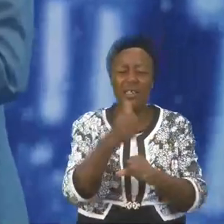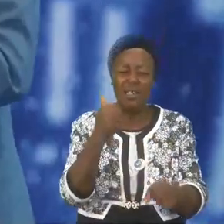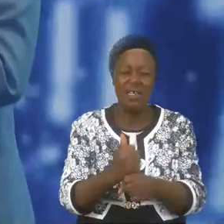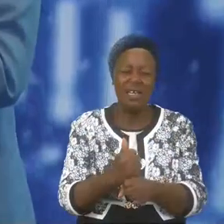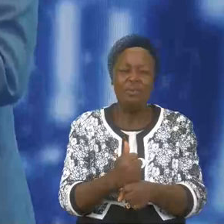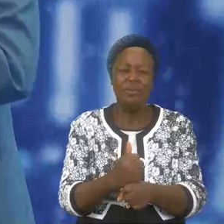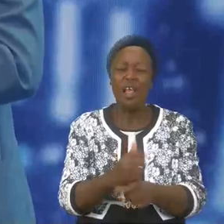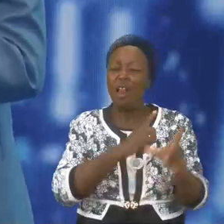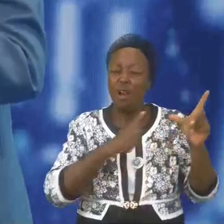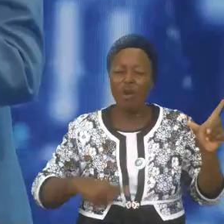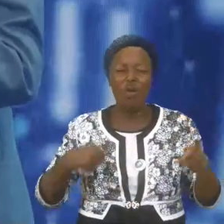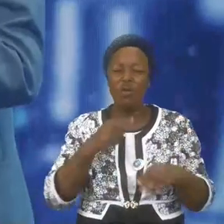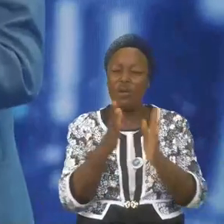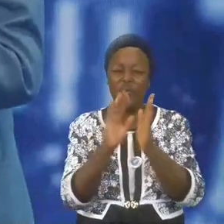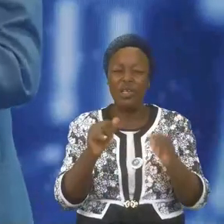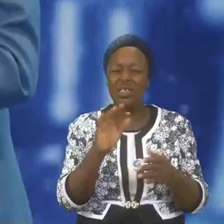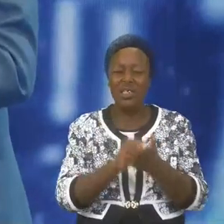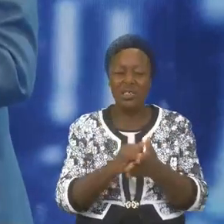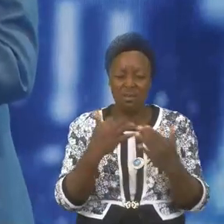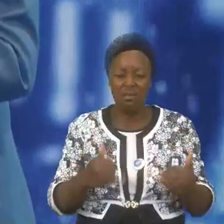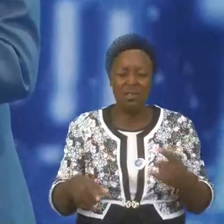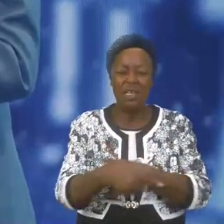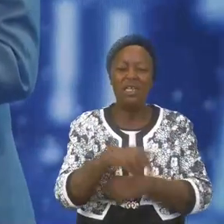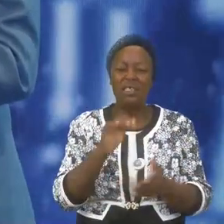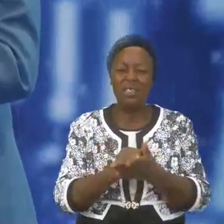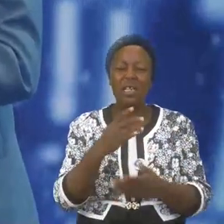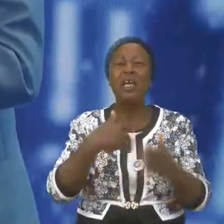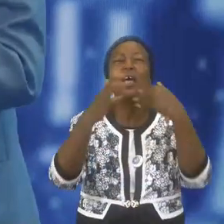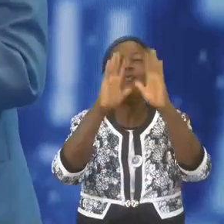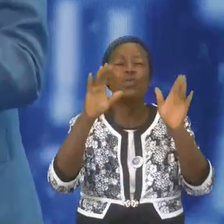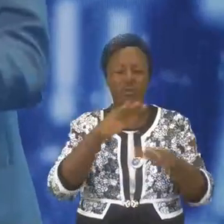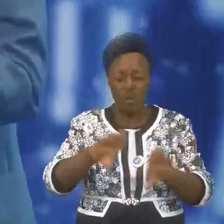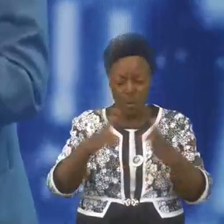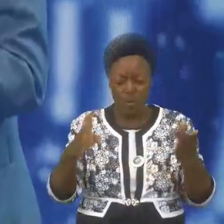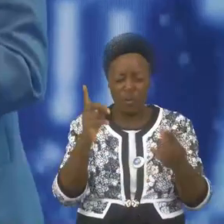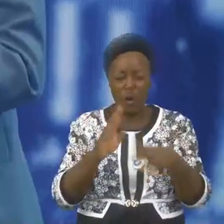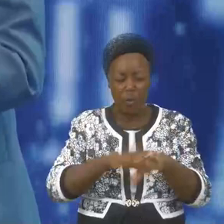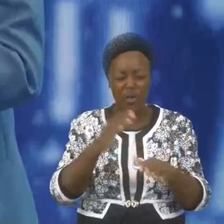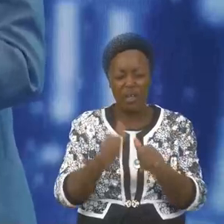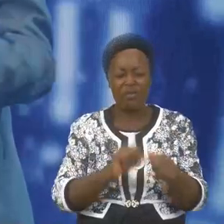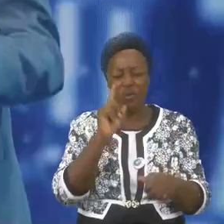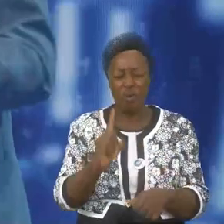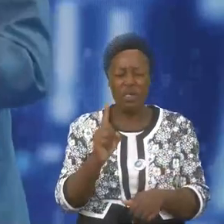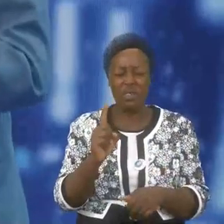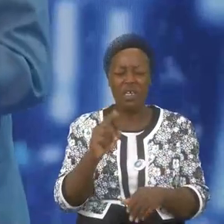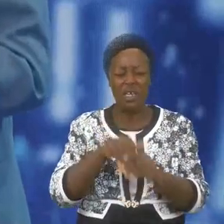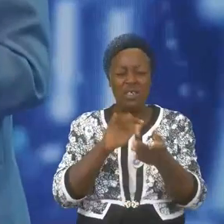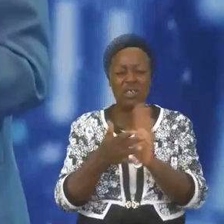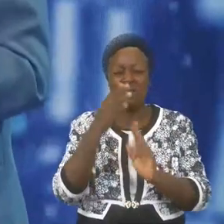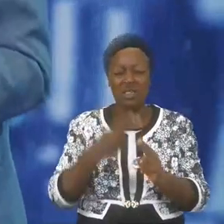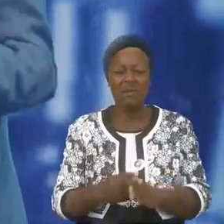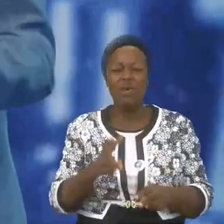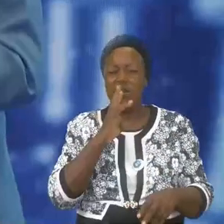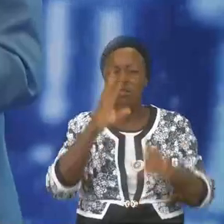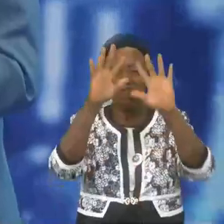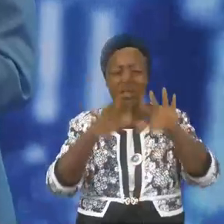moyen glorieux de terminer l'année. Nous prions, Seigneur, qu'aujourd'hui, que les cieux s'ouvrent sur chacun de nous.